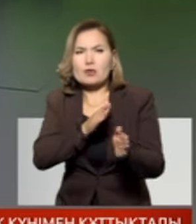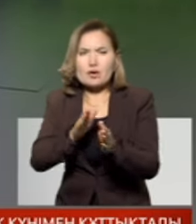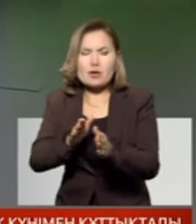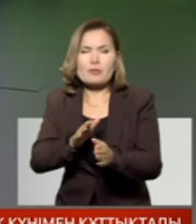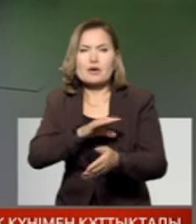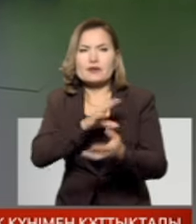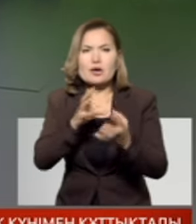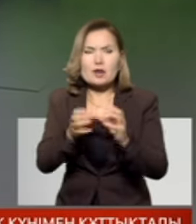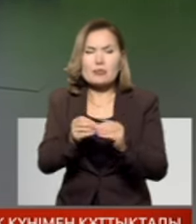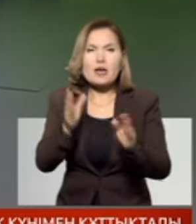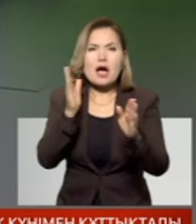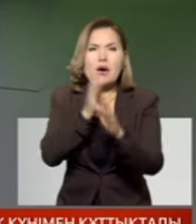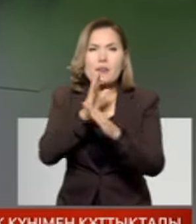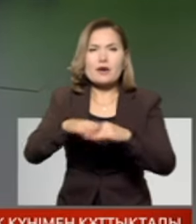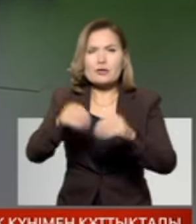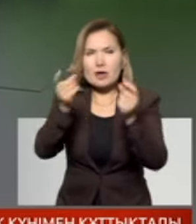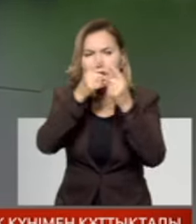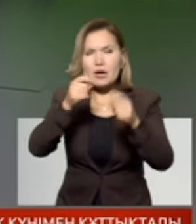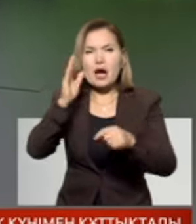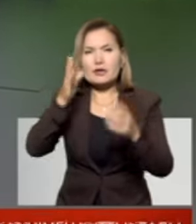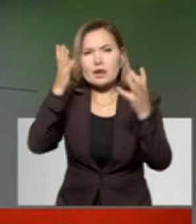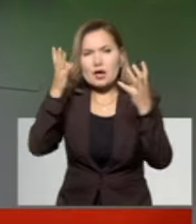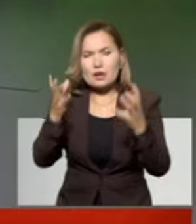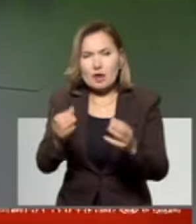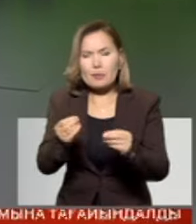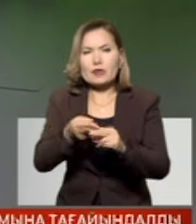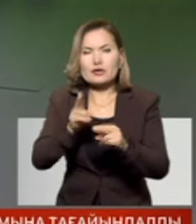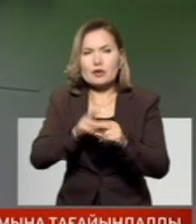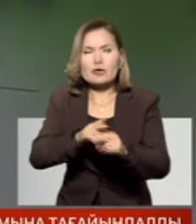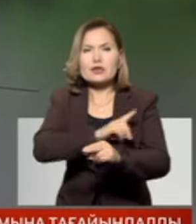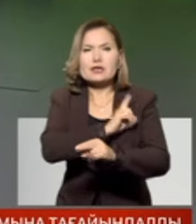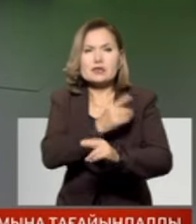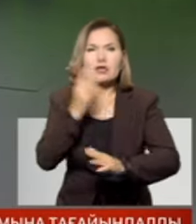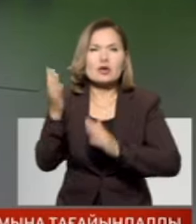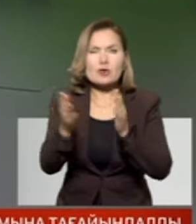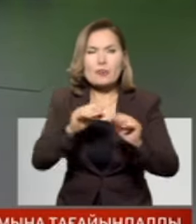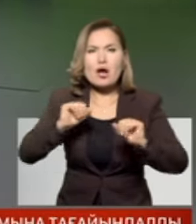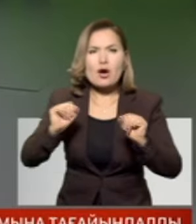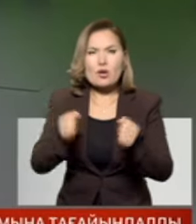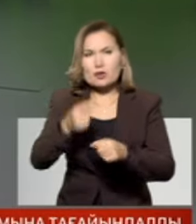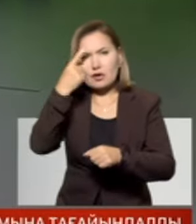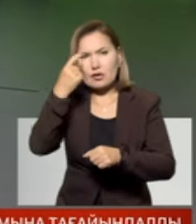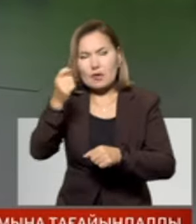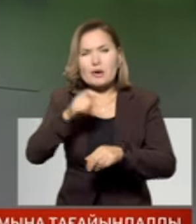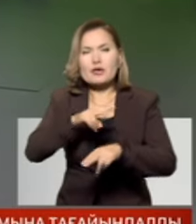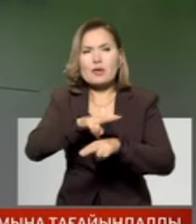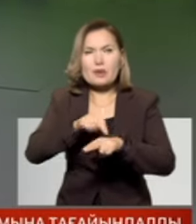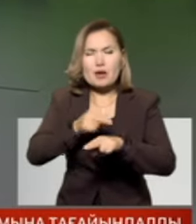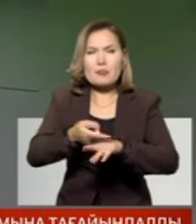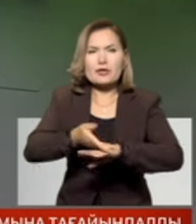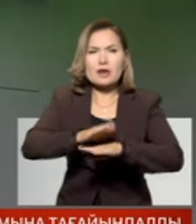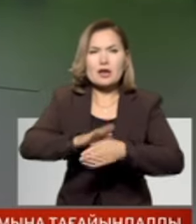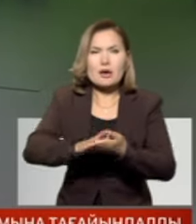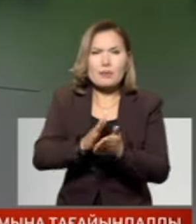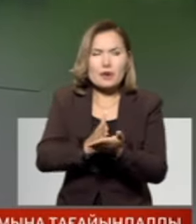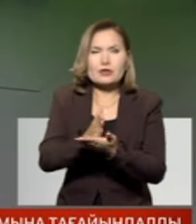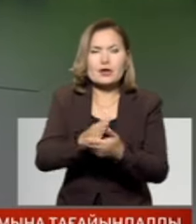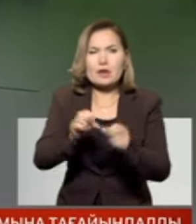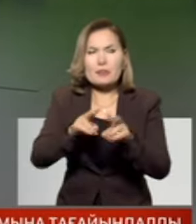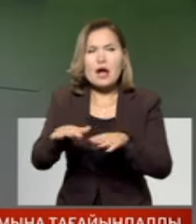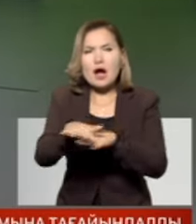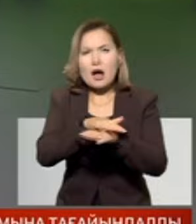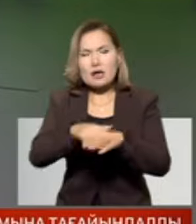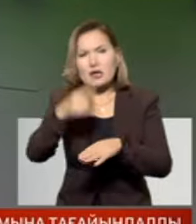кірісті. Синоптиктердің алдағы күндерге болжамы да көңіл көншітпейді. Полиция және төтенше жағдайлар қызметі халыққа